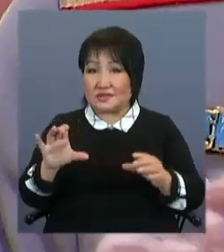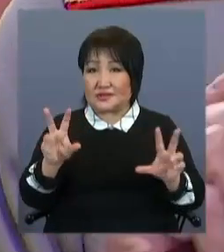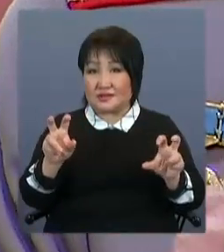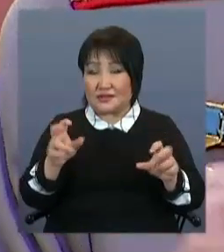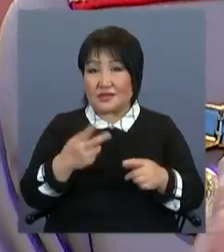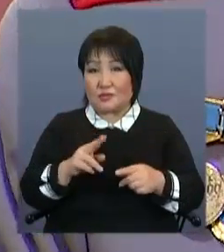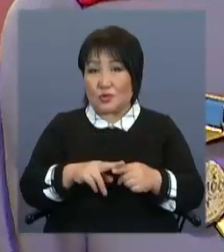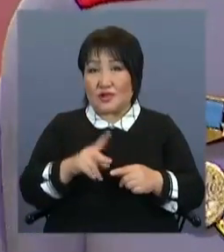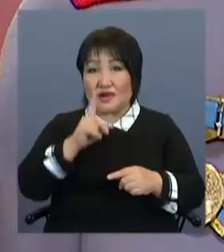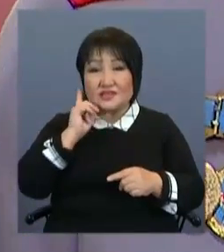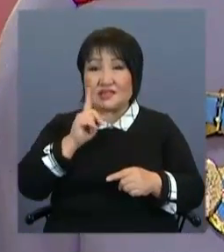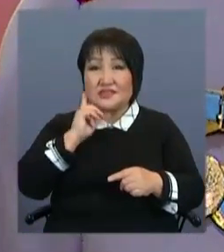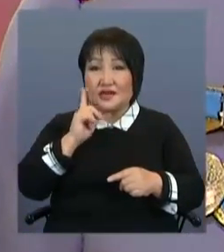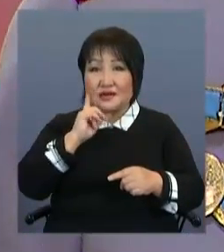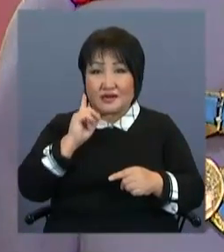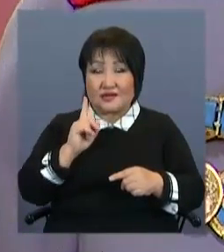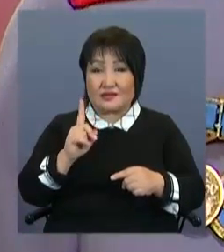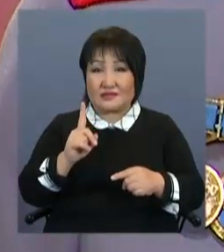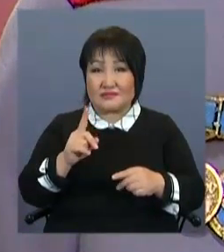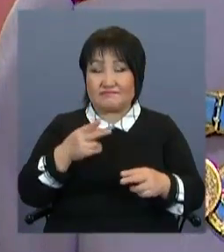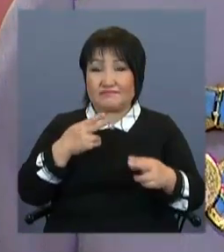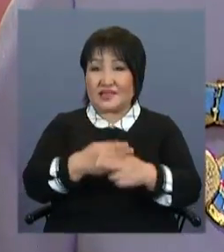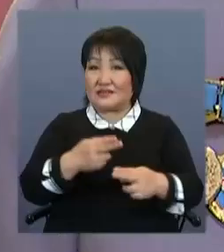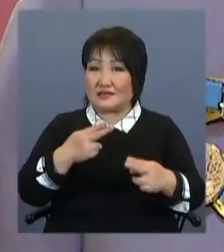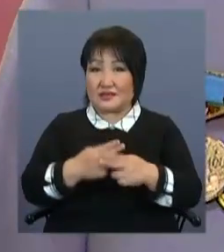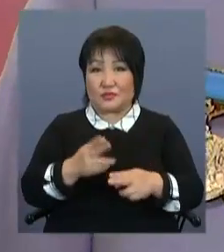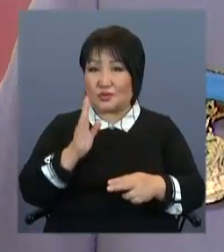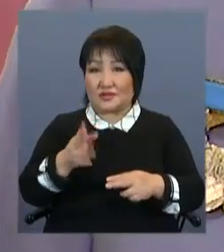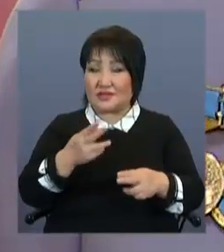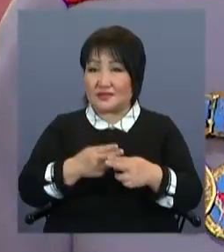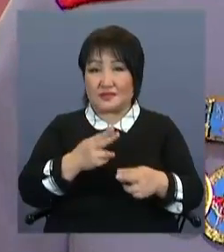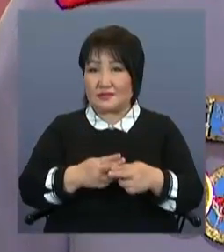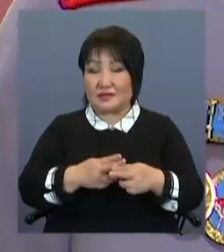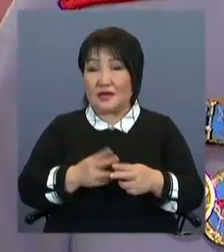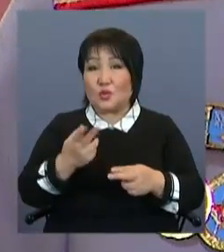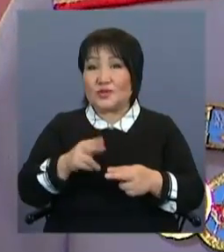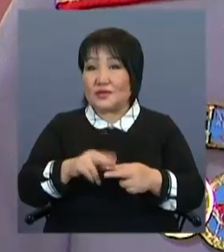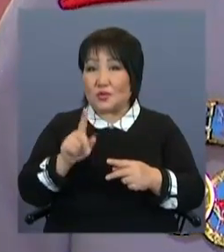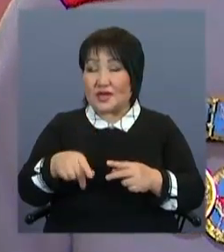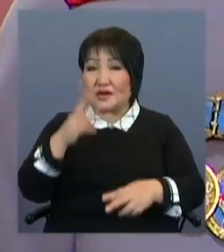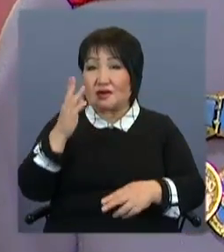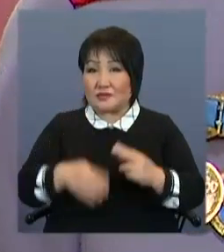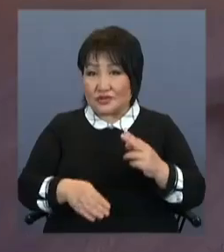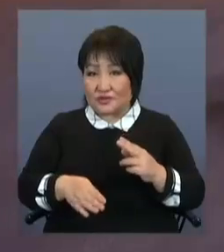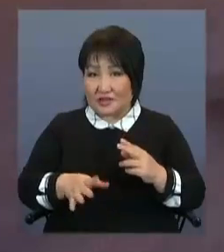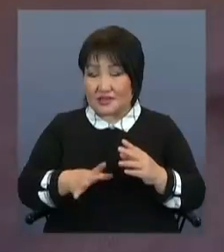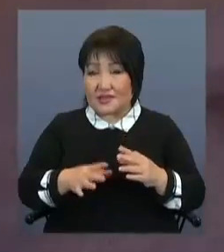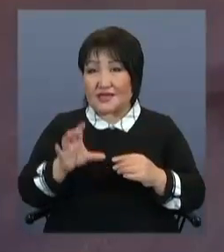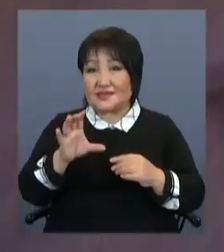имін осы мәселе туралы жастарға кедергі болады. Өйткені олар бітіріп шыққаннан кейін сержант